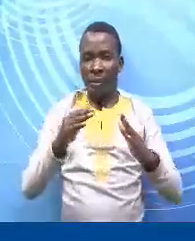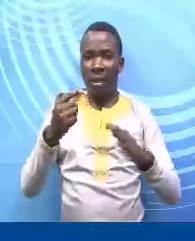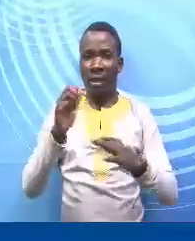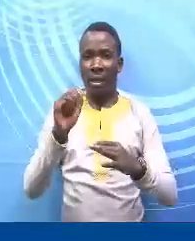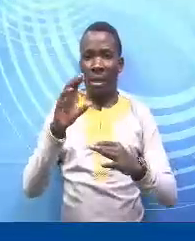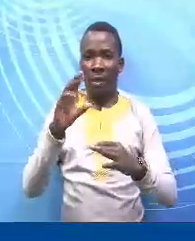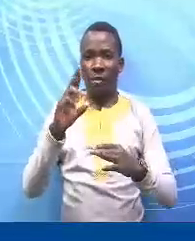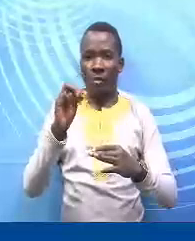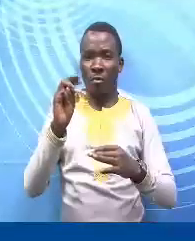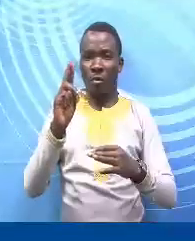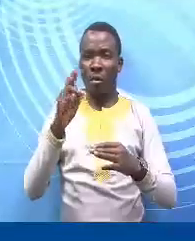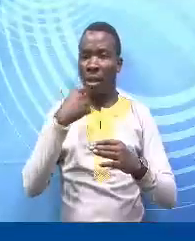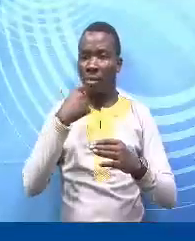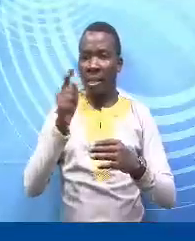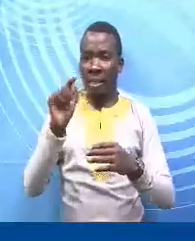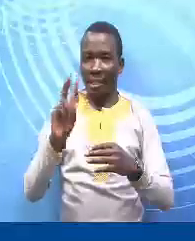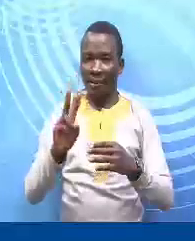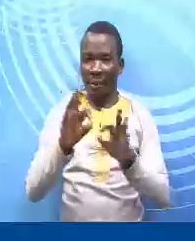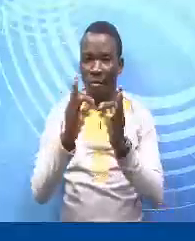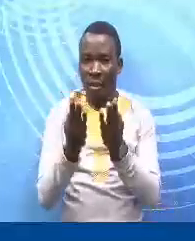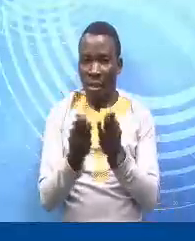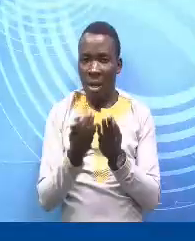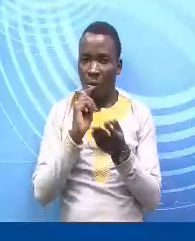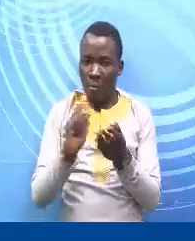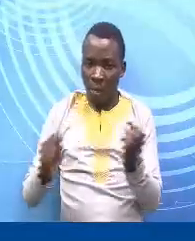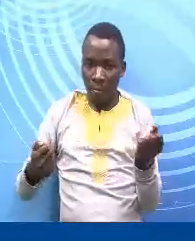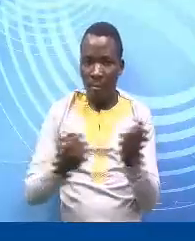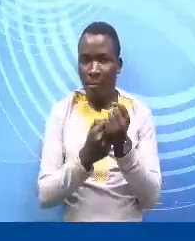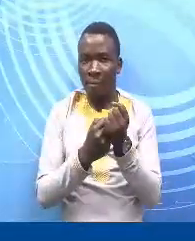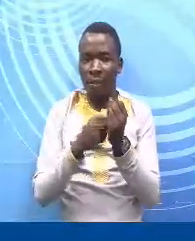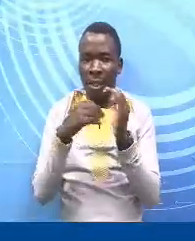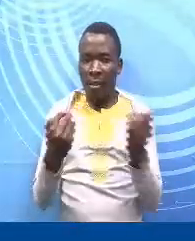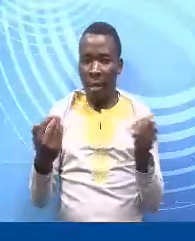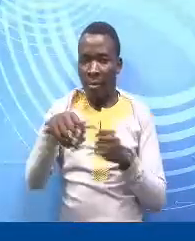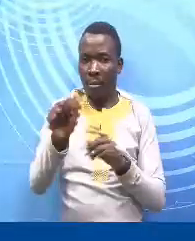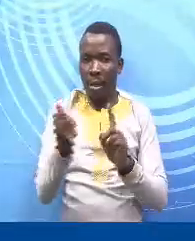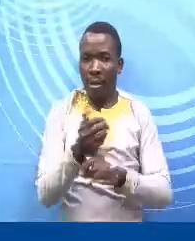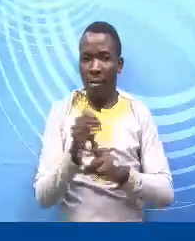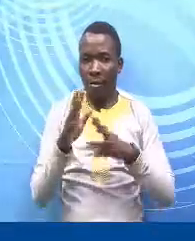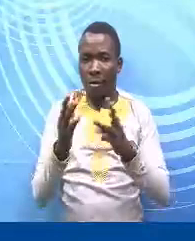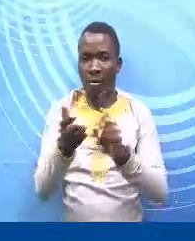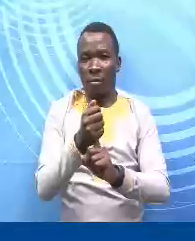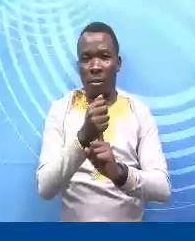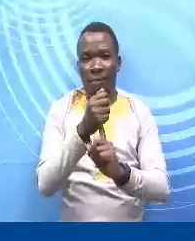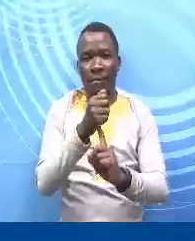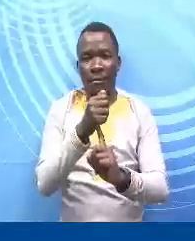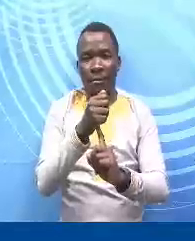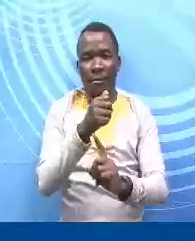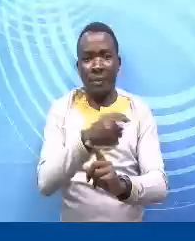batuyemo yabwiye BTN TV ko uyu muryango wagakwiye kugobokwa maze aba bana babo bakabona uko bahabwa ubuvuzi nagusaba cyangwa